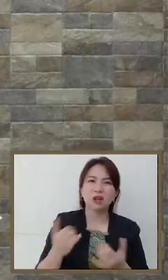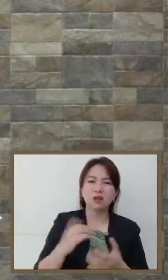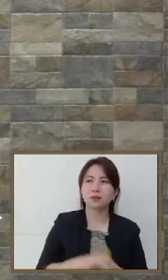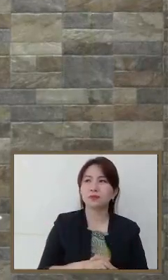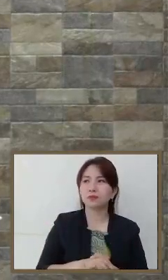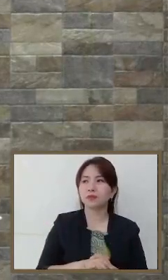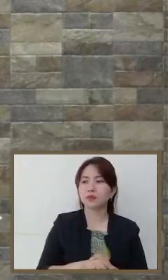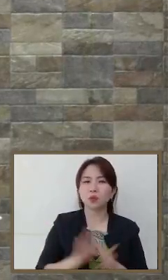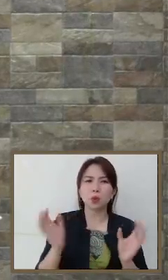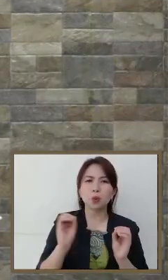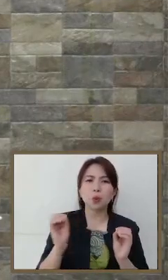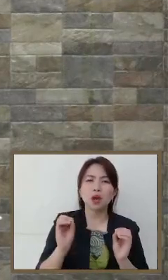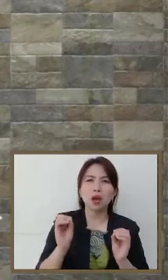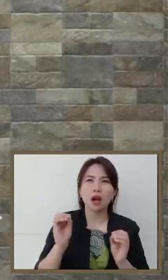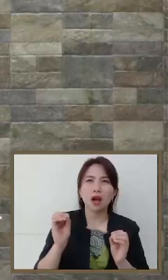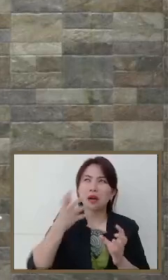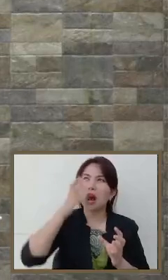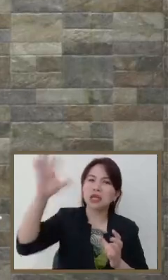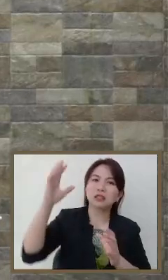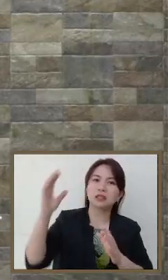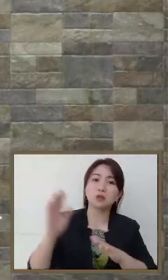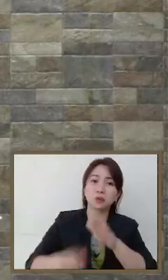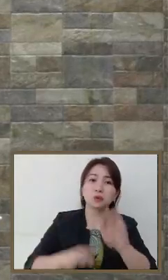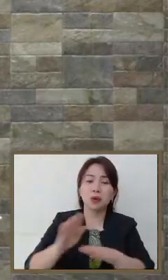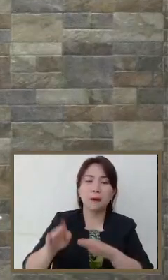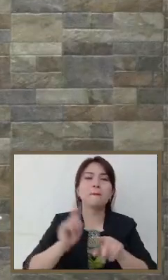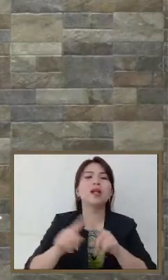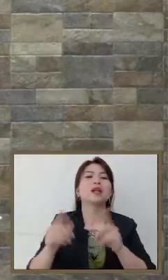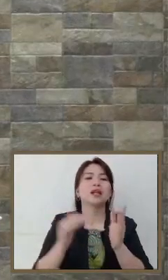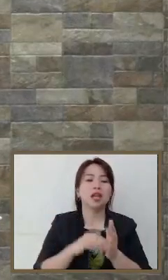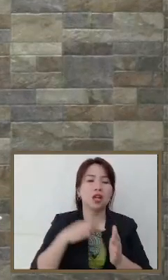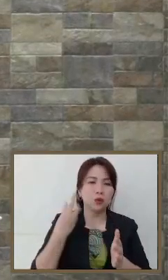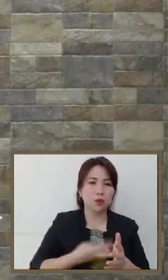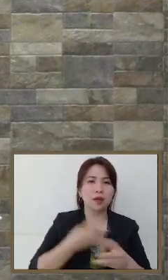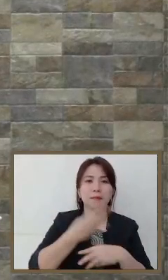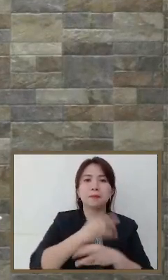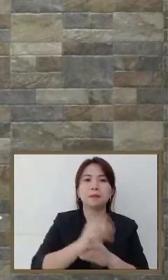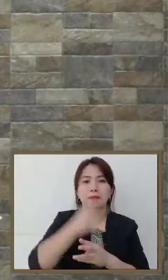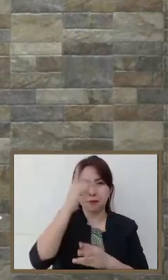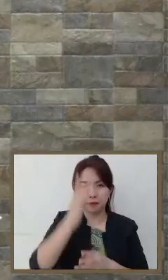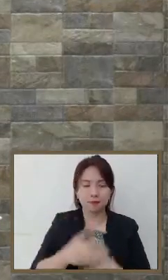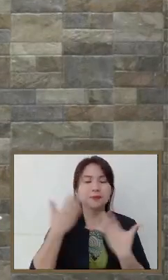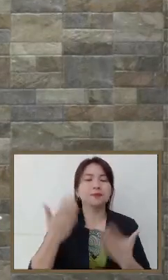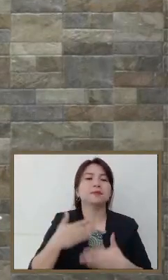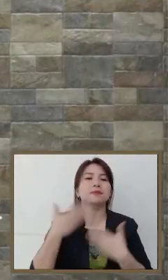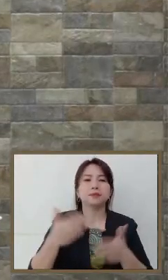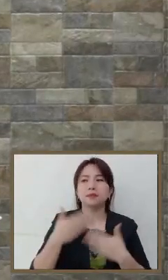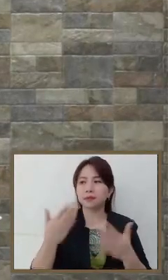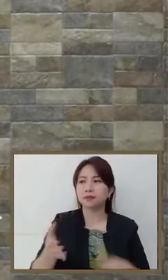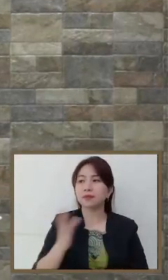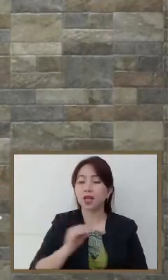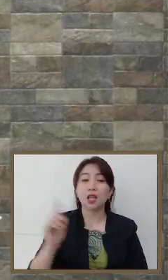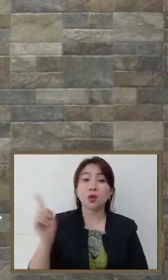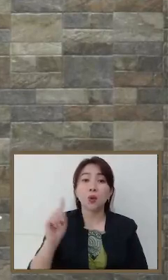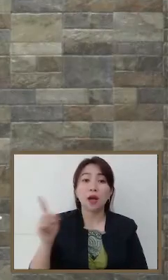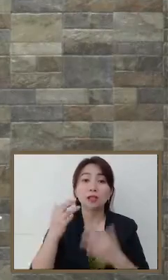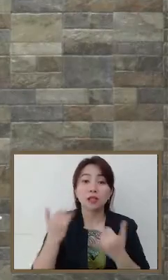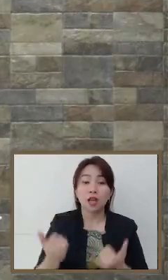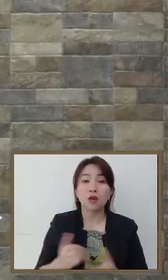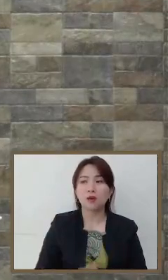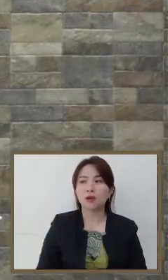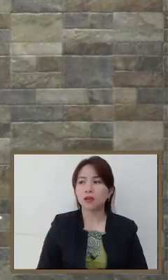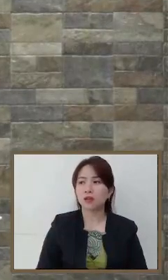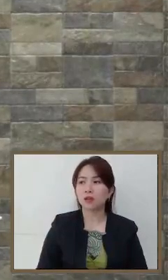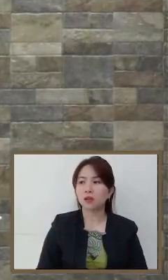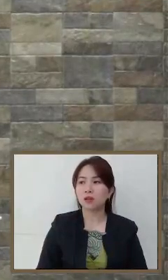walang problema pero ang pinakamahalaga alam natin na papasaya natin ang Diyos wala ng pinakamasaya sa buhay ng